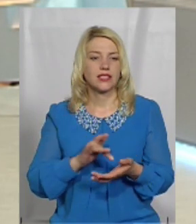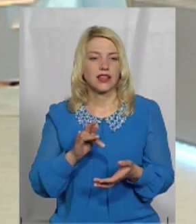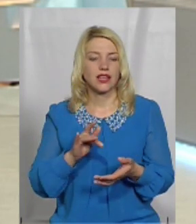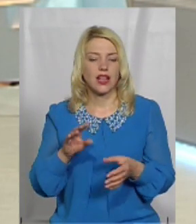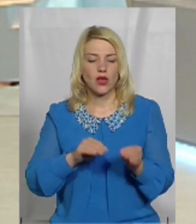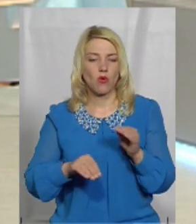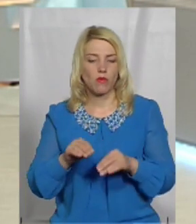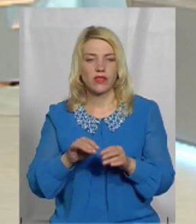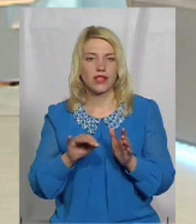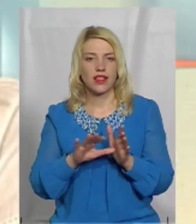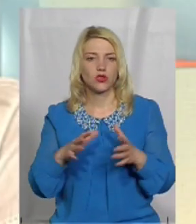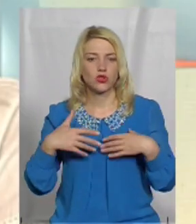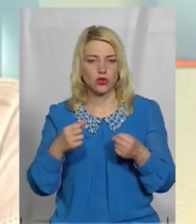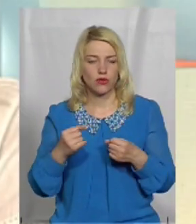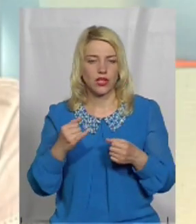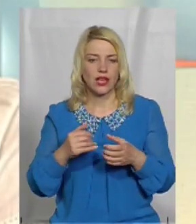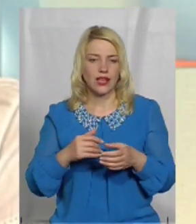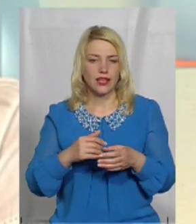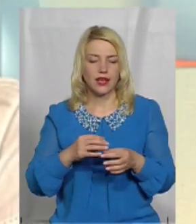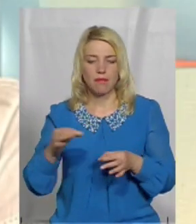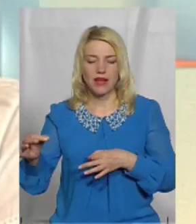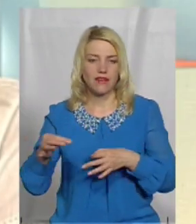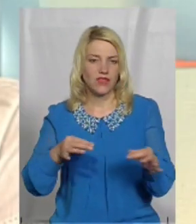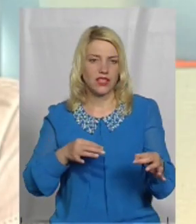електронного здоров'я, і периферійні